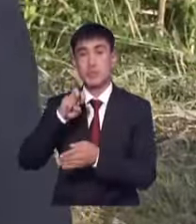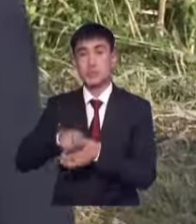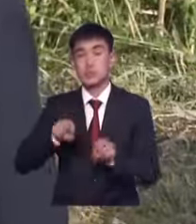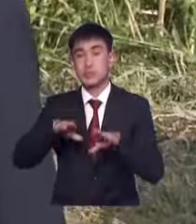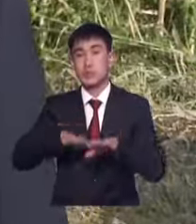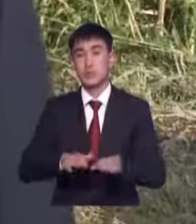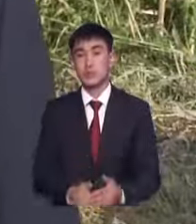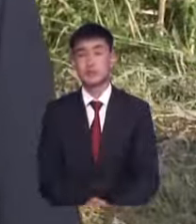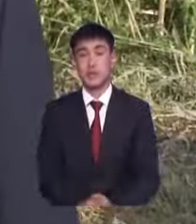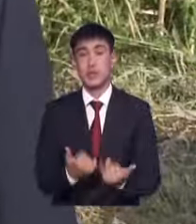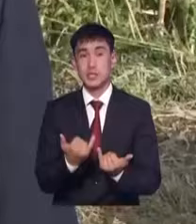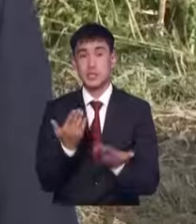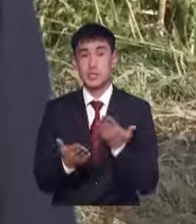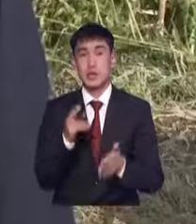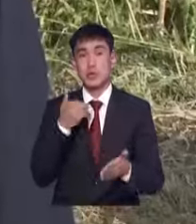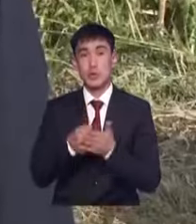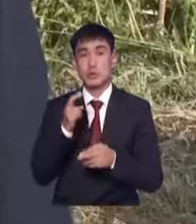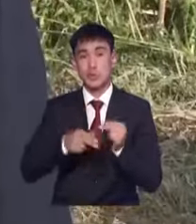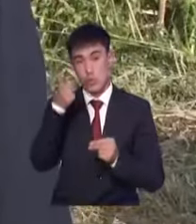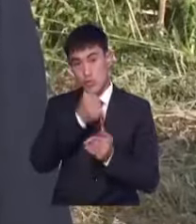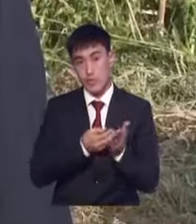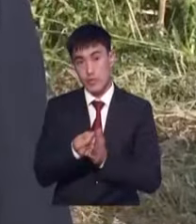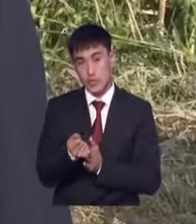соответствующее ведомство. Теперь, если к концу года будут